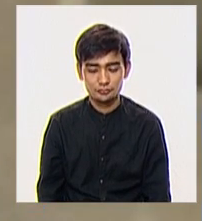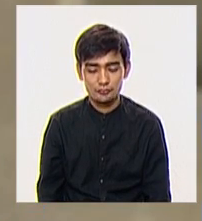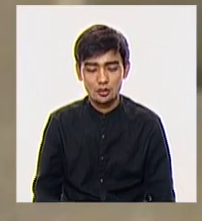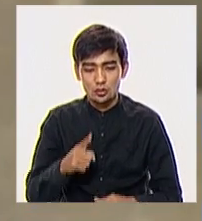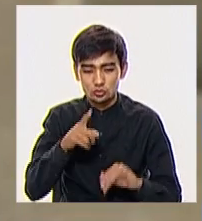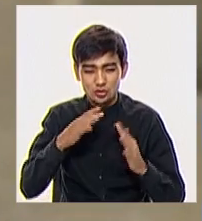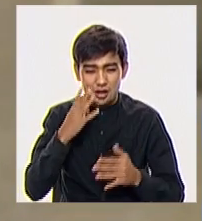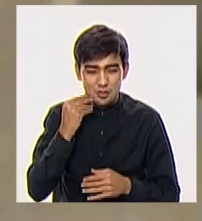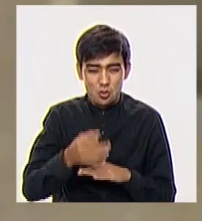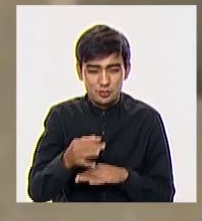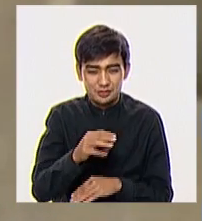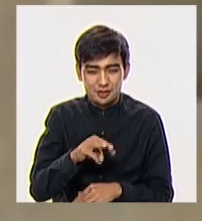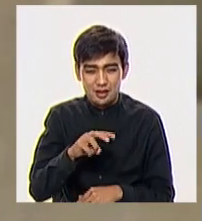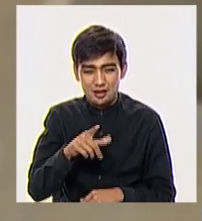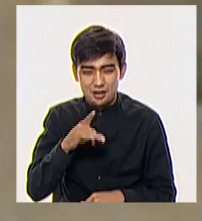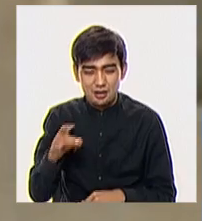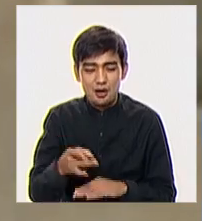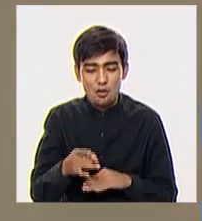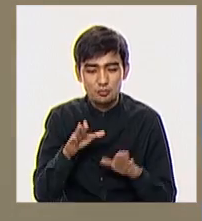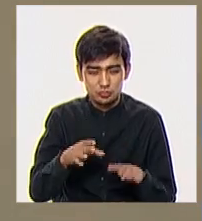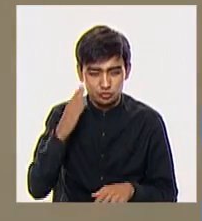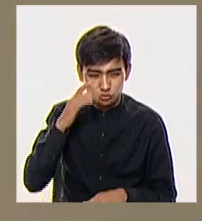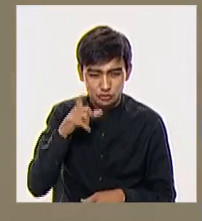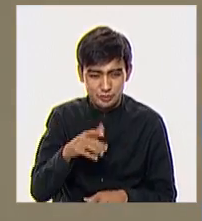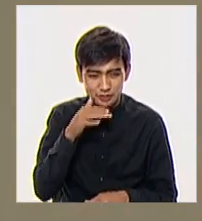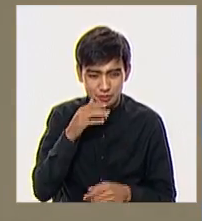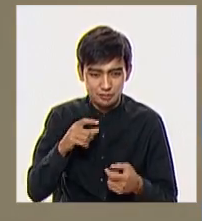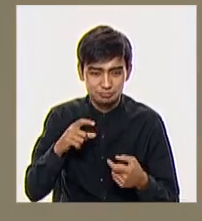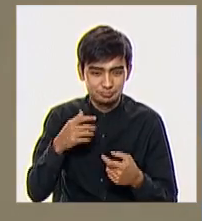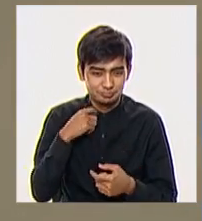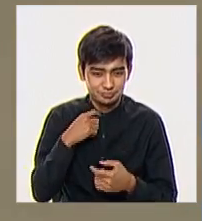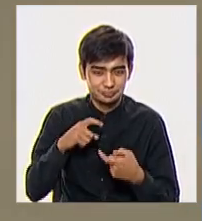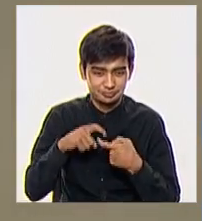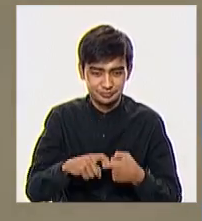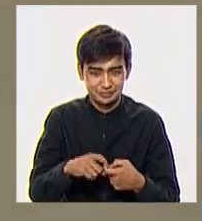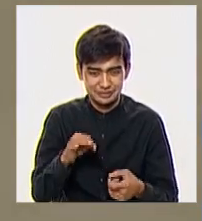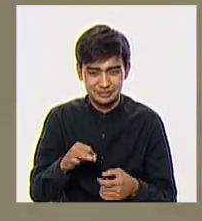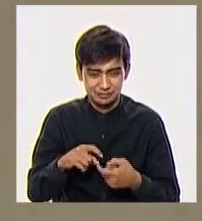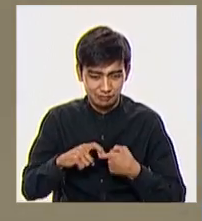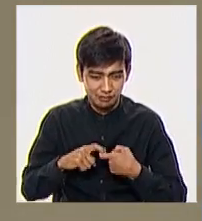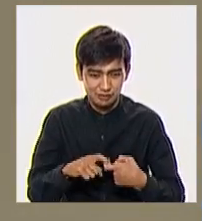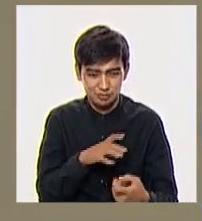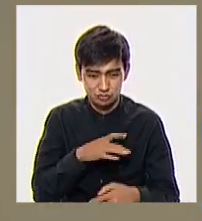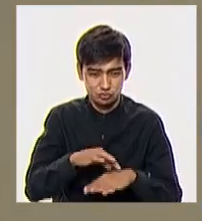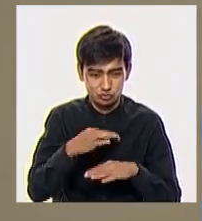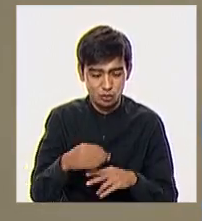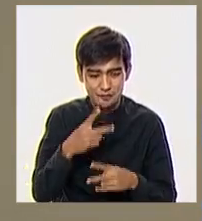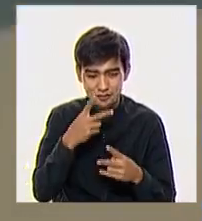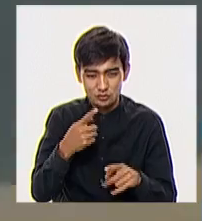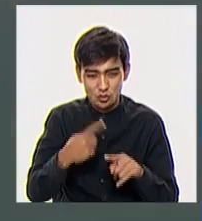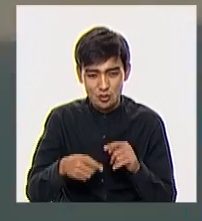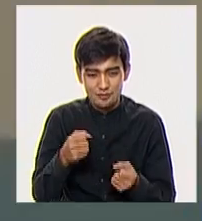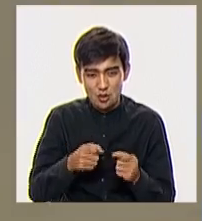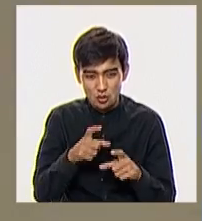Оқиға Алматы облысының Талғар ауданында болған. Белгісіз азамат итті арқанмен байлап, көлігімен сүйреп жүрген. Мұндай қатыгездікті көрген өзге